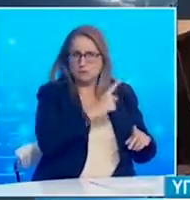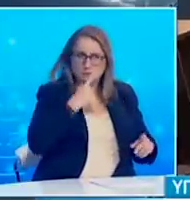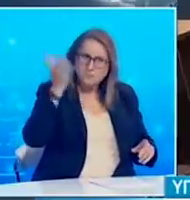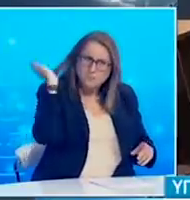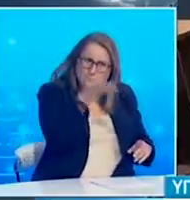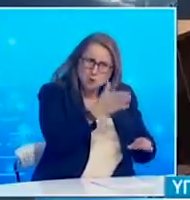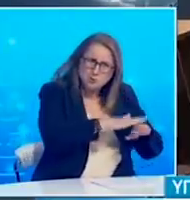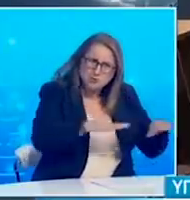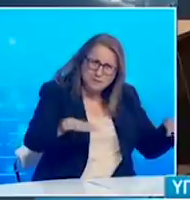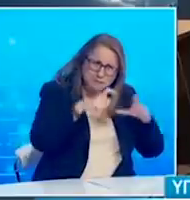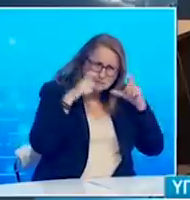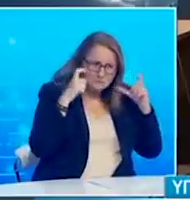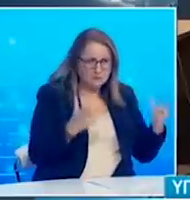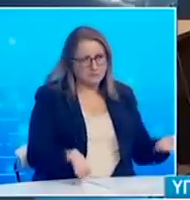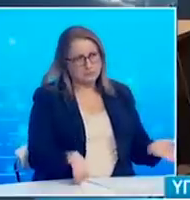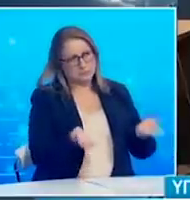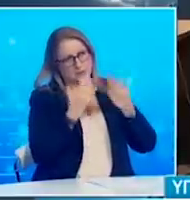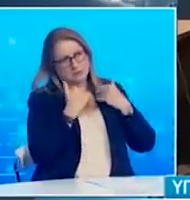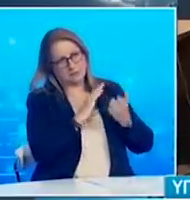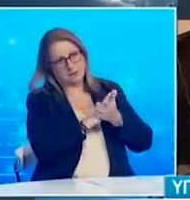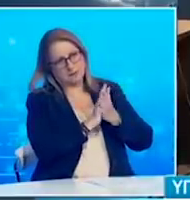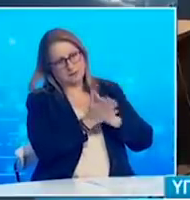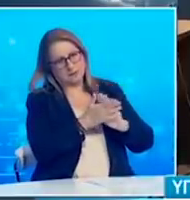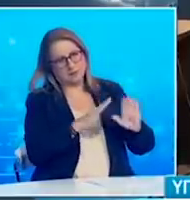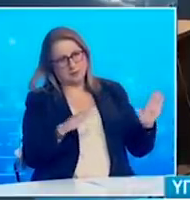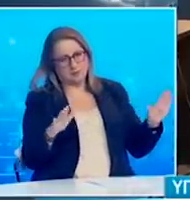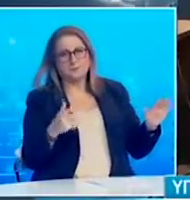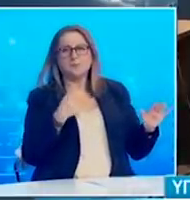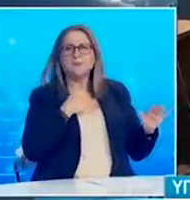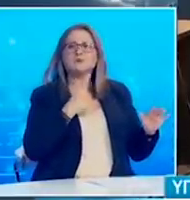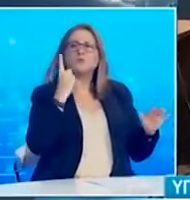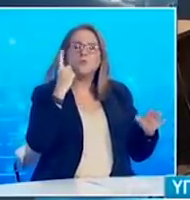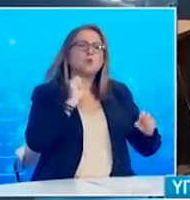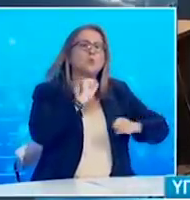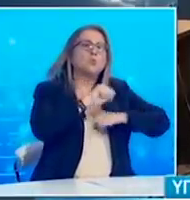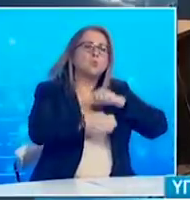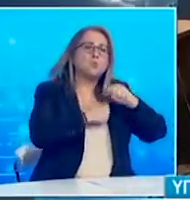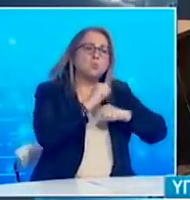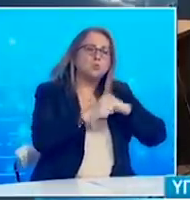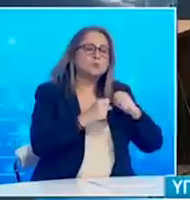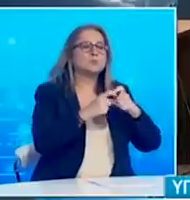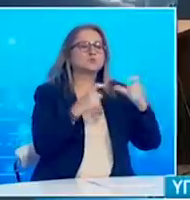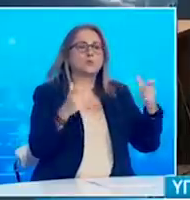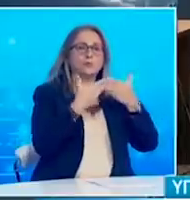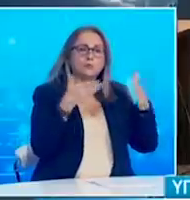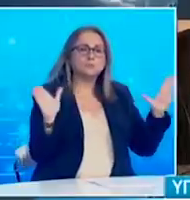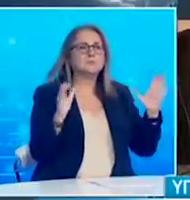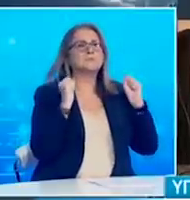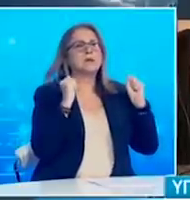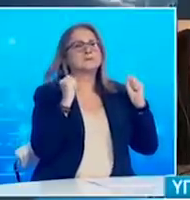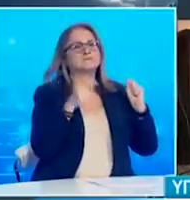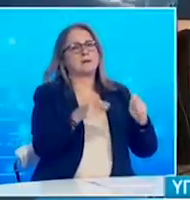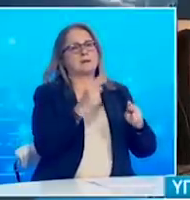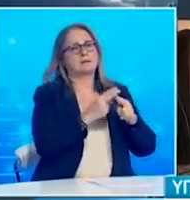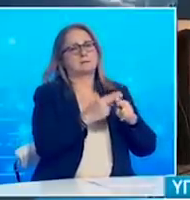γίνεται να αλλάξει η ατζέντα που αφορά στην στο ασφαλές άνοιγμα των σχολείων είναι ένα ζήτημα που με